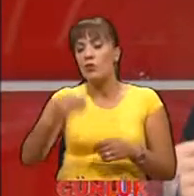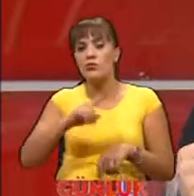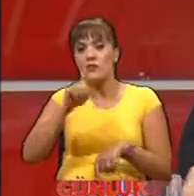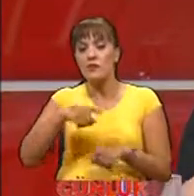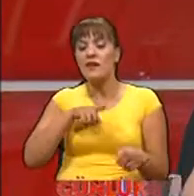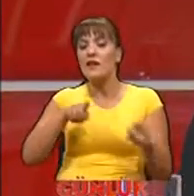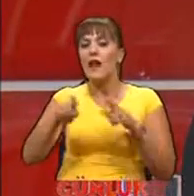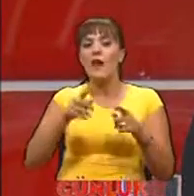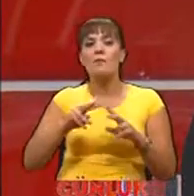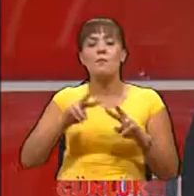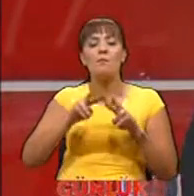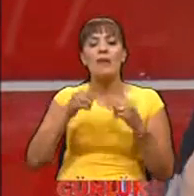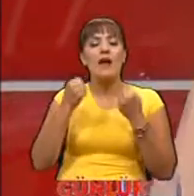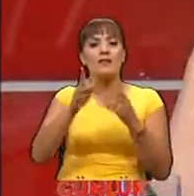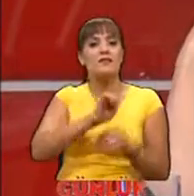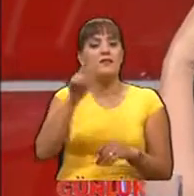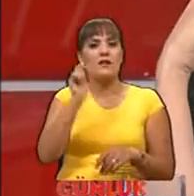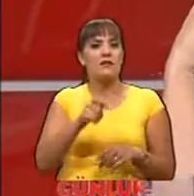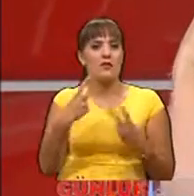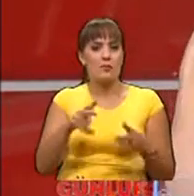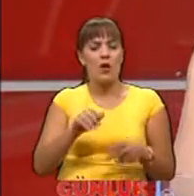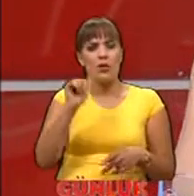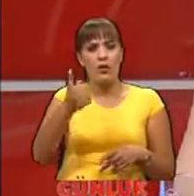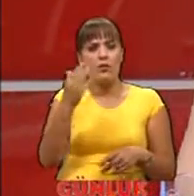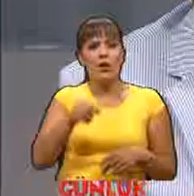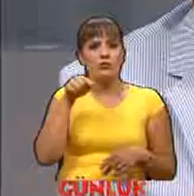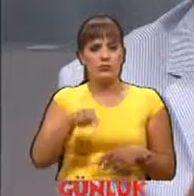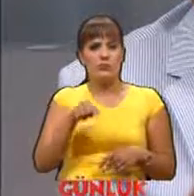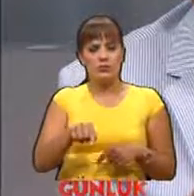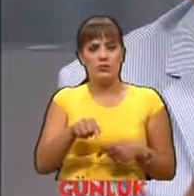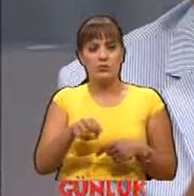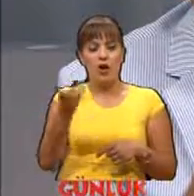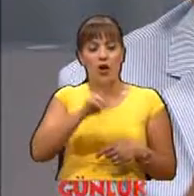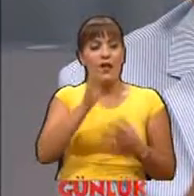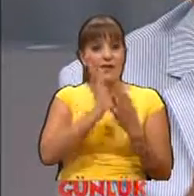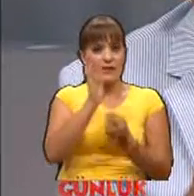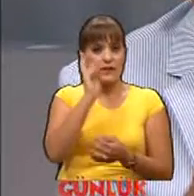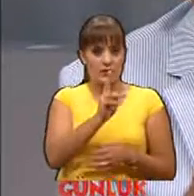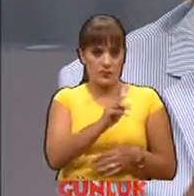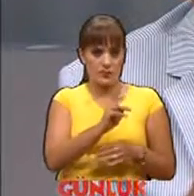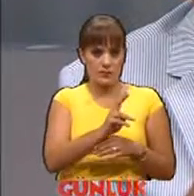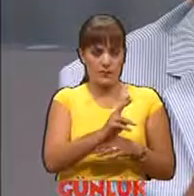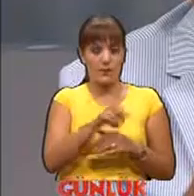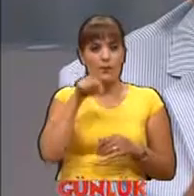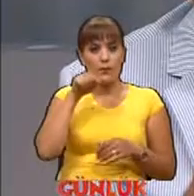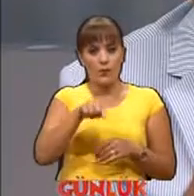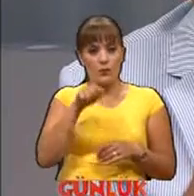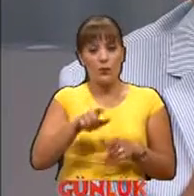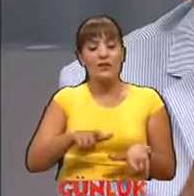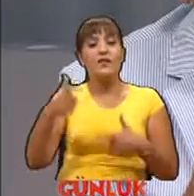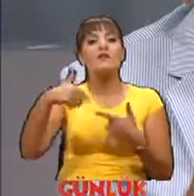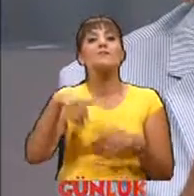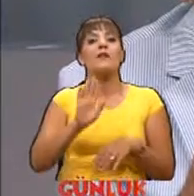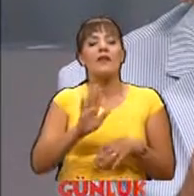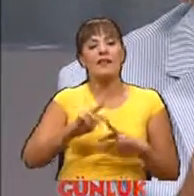mı diğer mirasçılar itiraz edebiliyor? Önemli olan şu, ölen kişinin bu